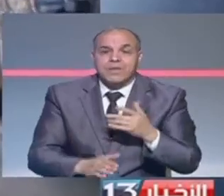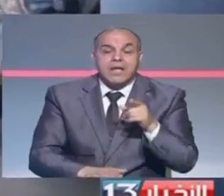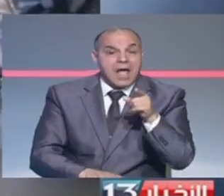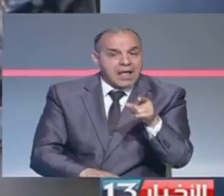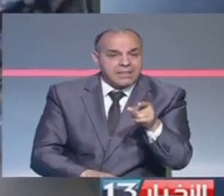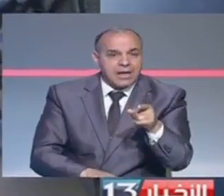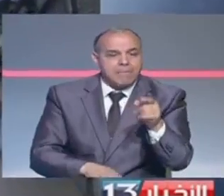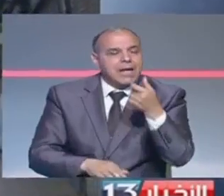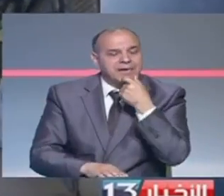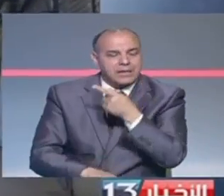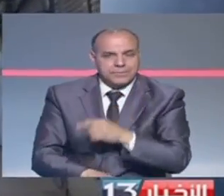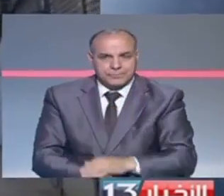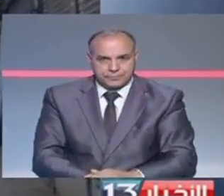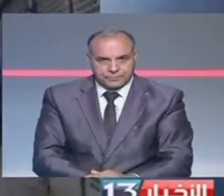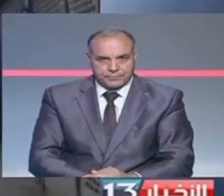البريطانيه